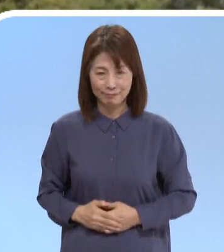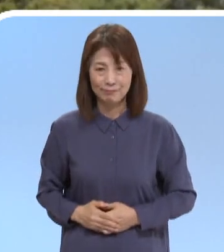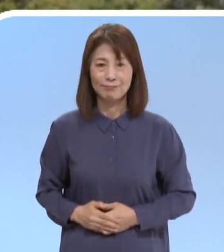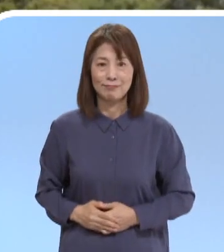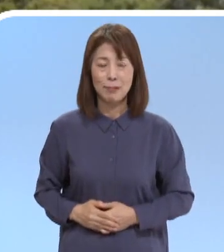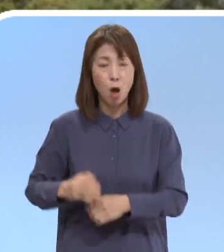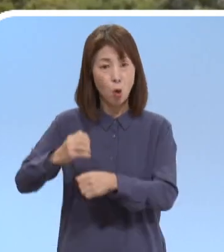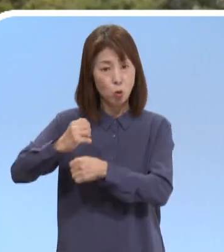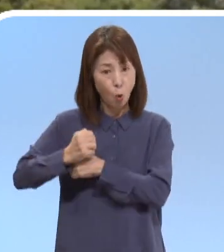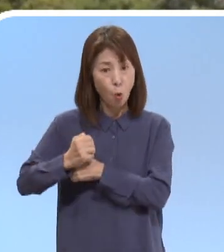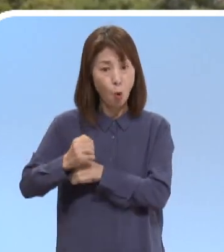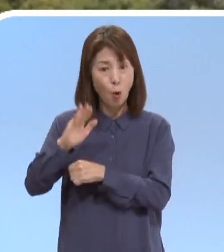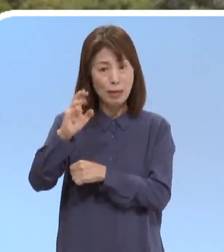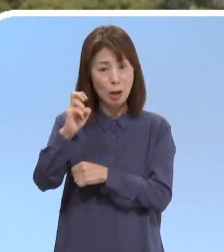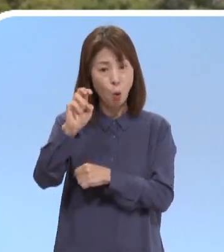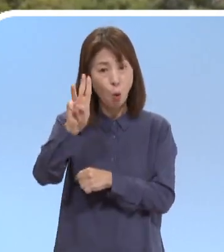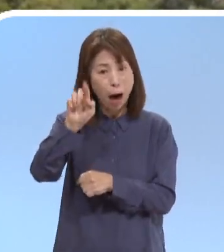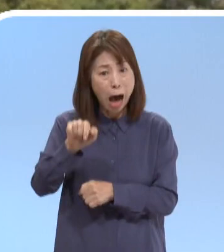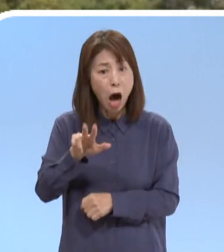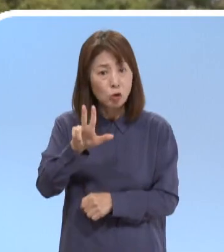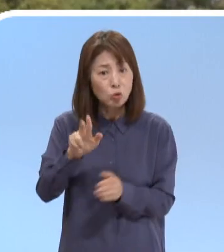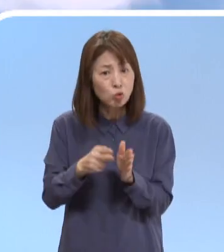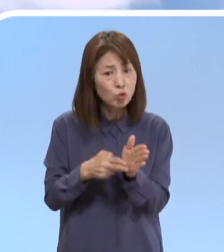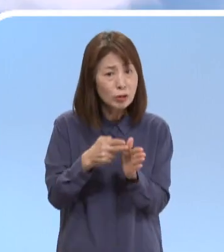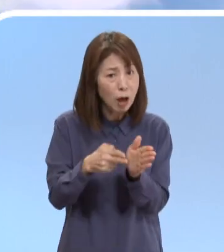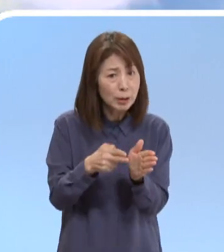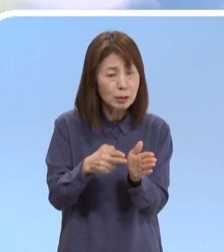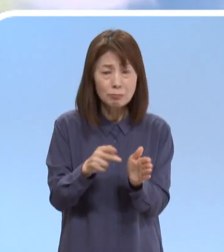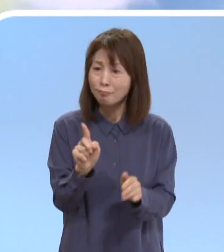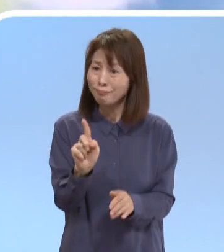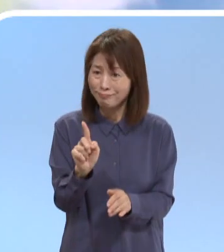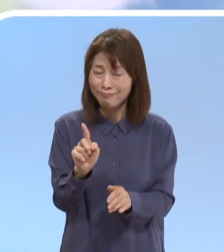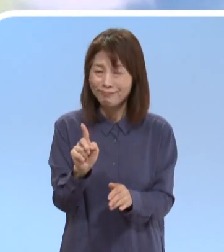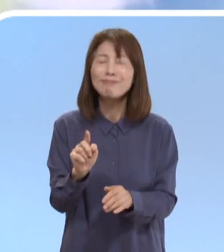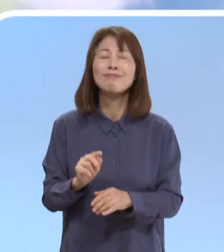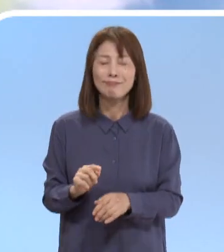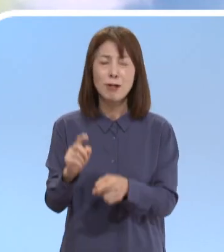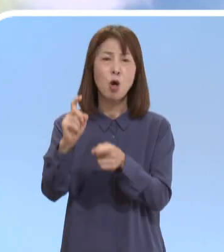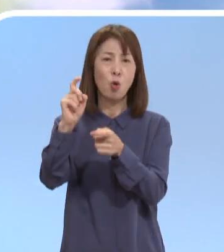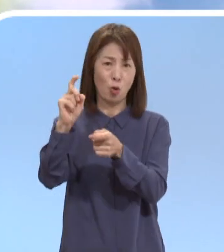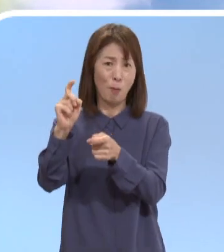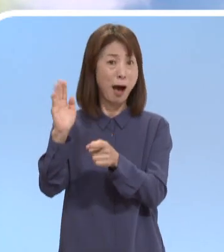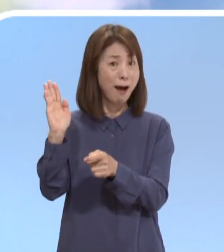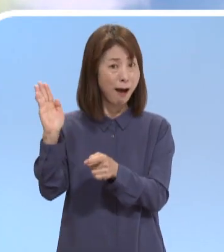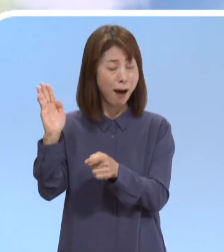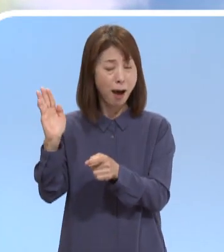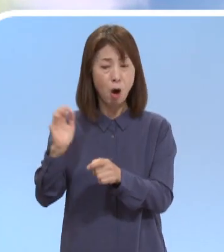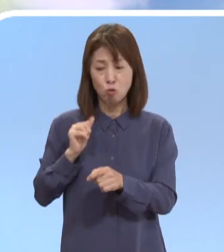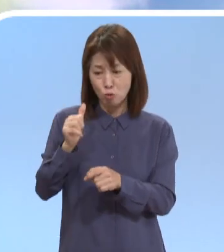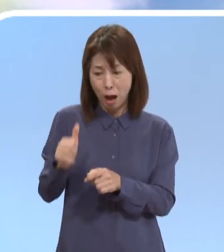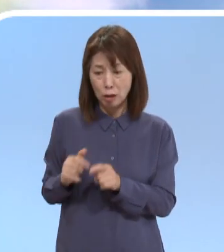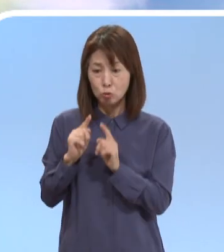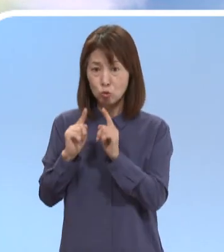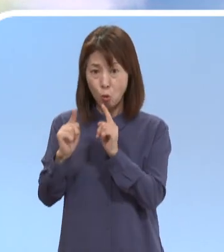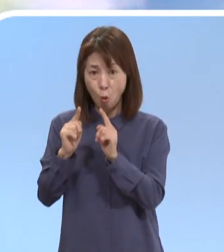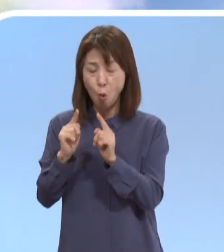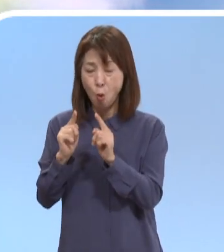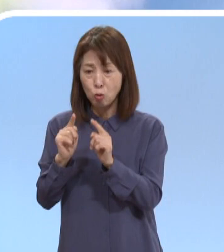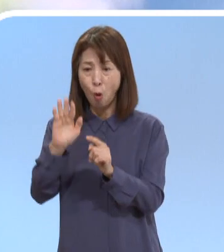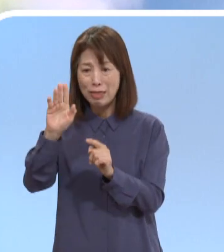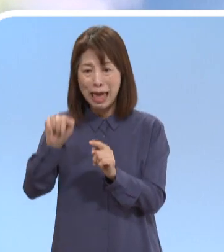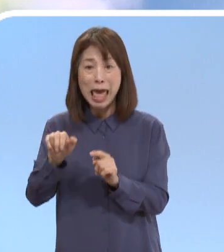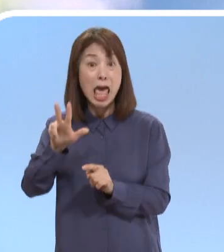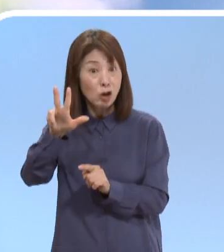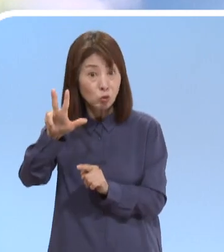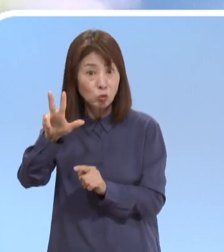そして兵庫テロワール旅というのは、 テロワールとはフランス語で地球や土地